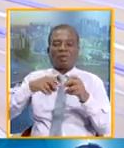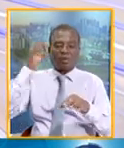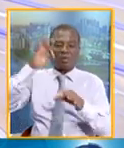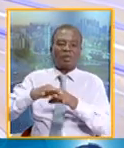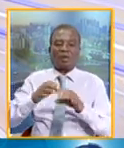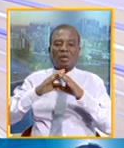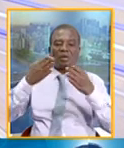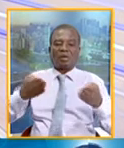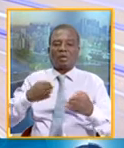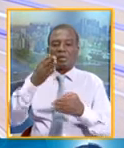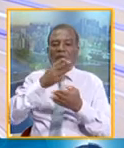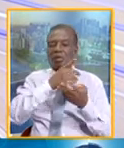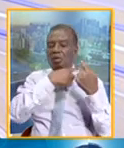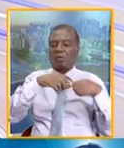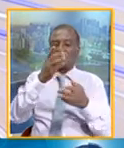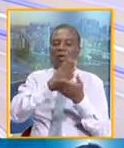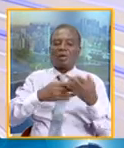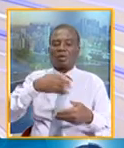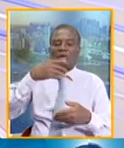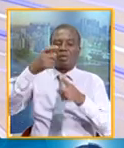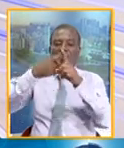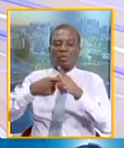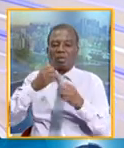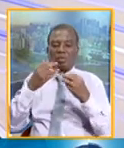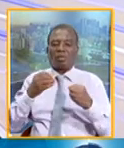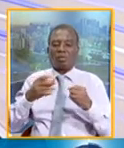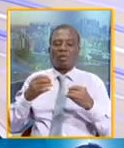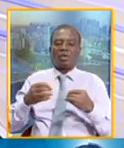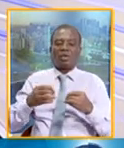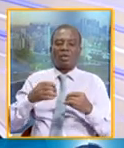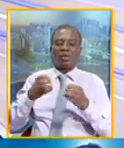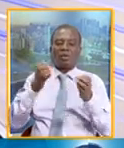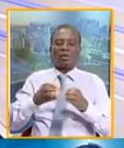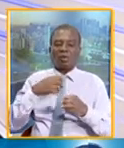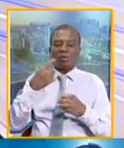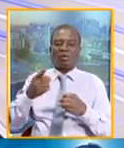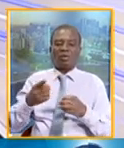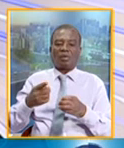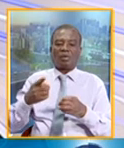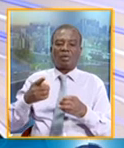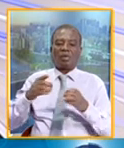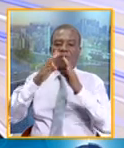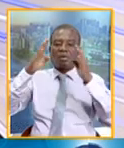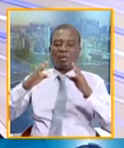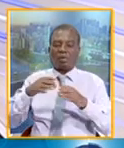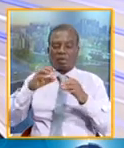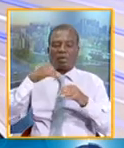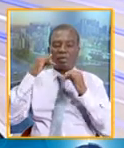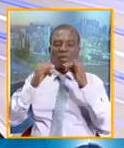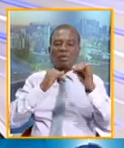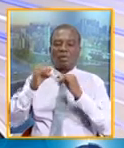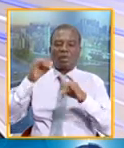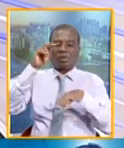est ouvert depuis quelques mois et est opérationnel. Plusieurs activités y ont lieu. Le rôle du centre des médias et de l'information, selon les